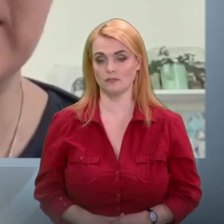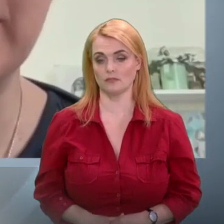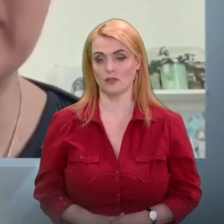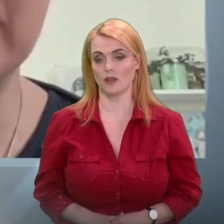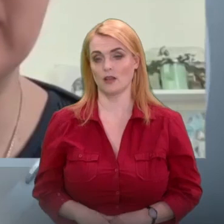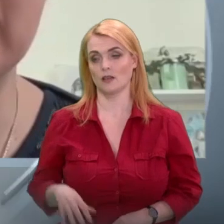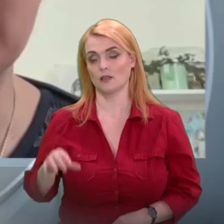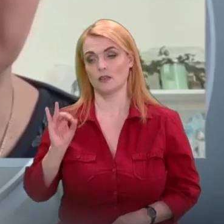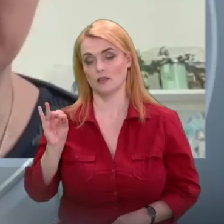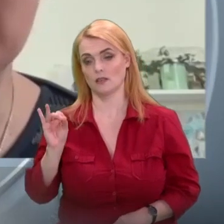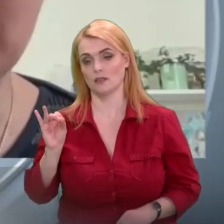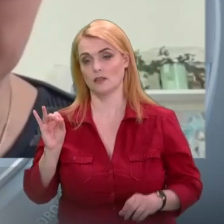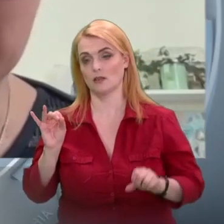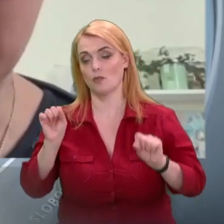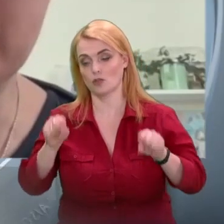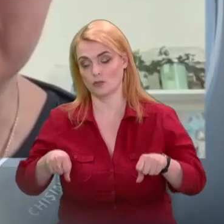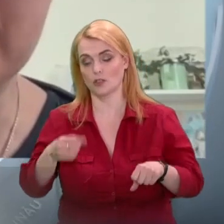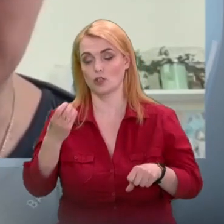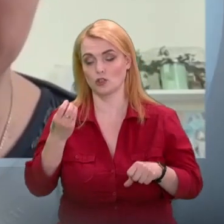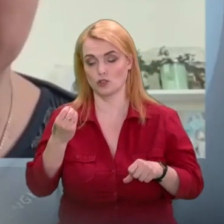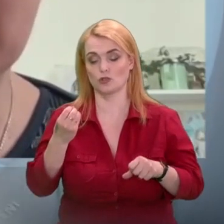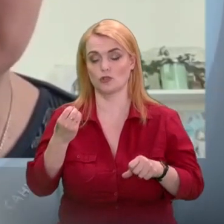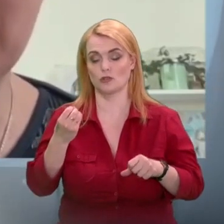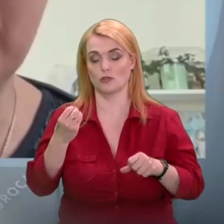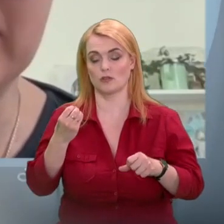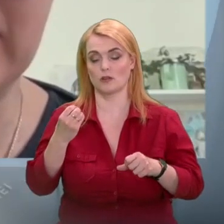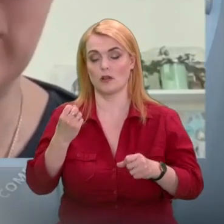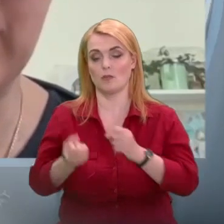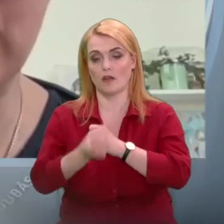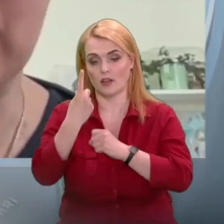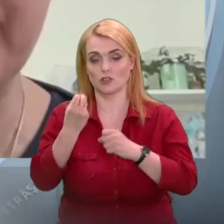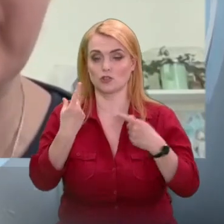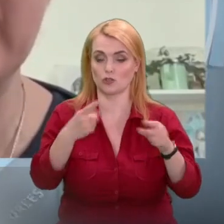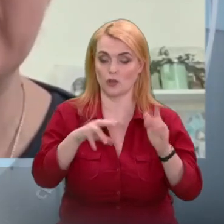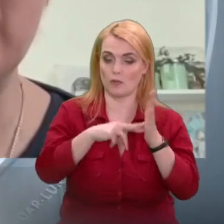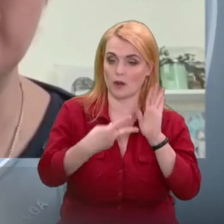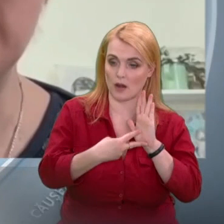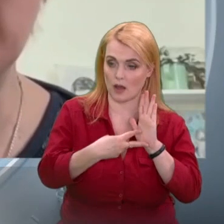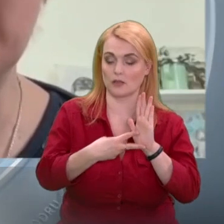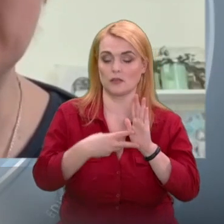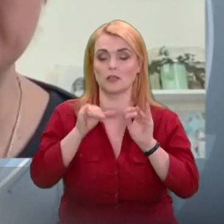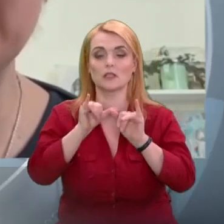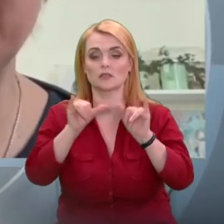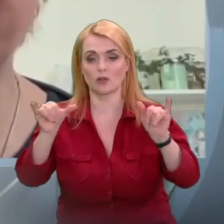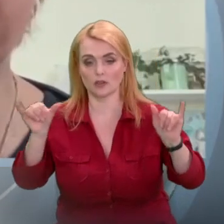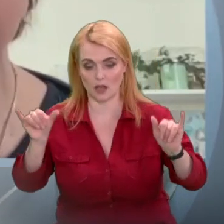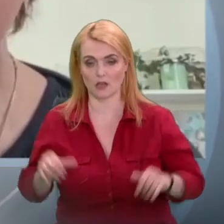putea să apară în planul de dezvoltare pe 10 ani care se va pregăti anul viitor. Deci,